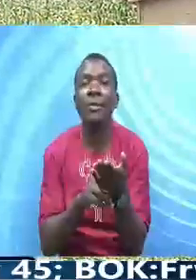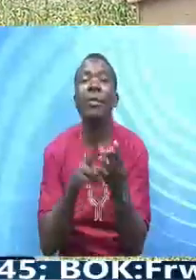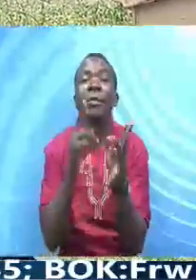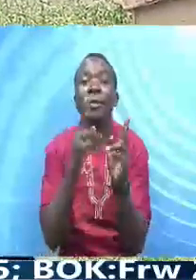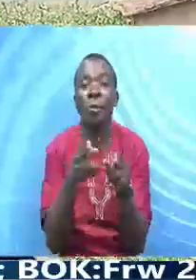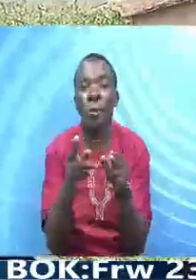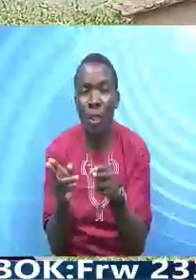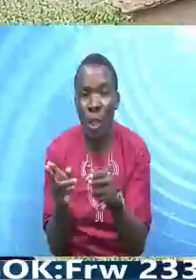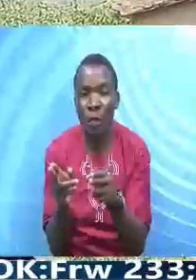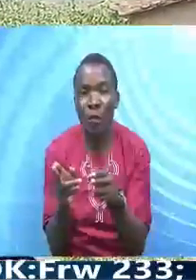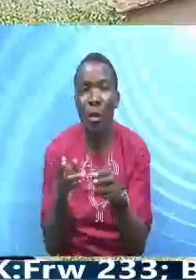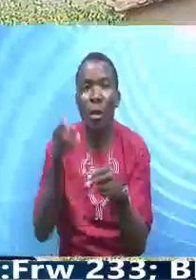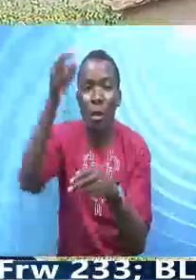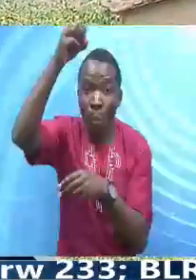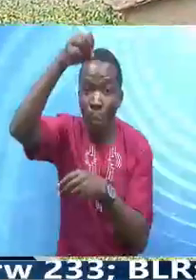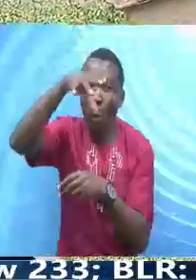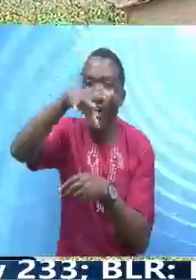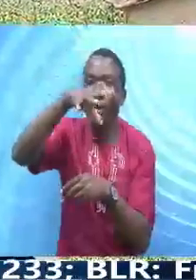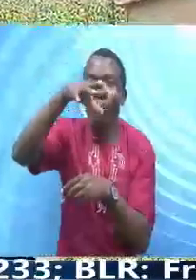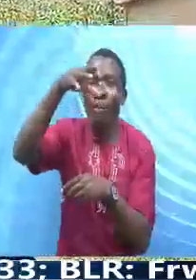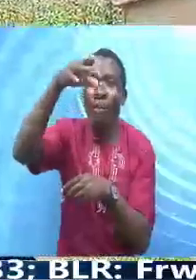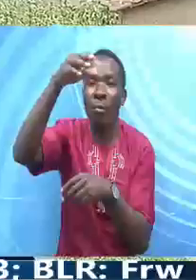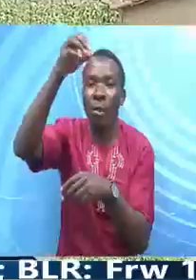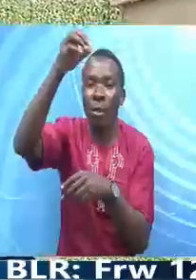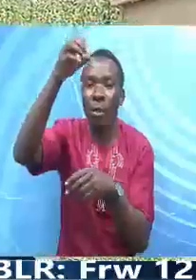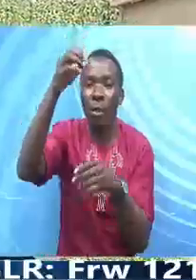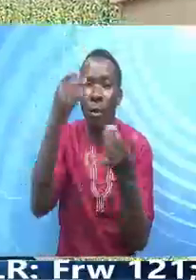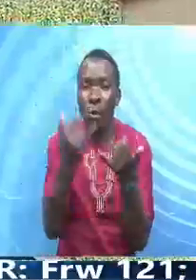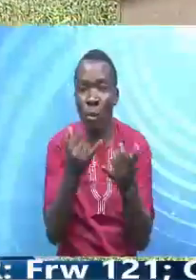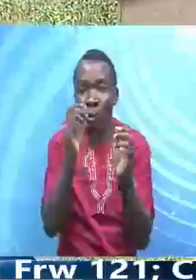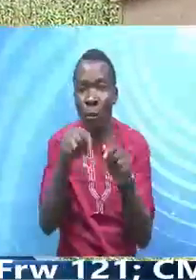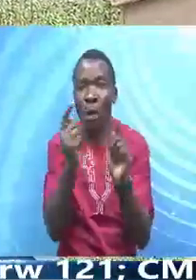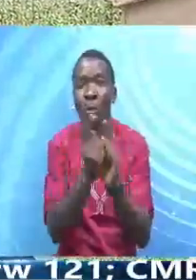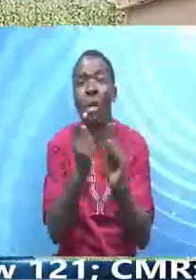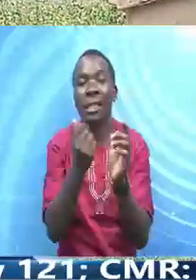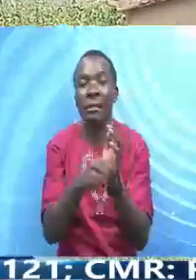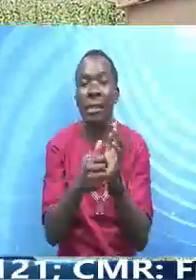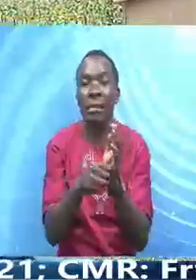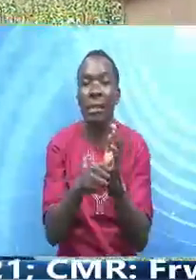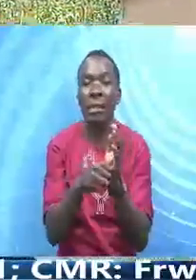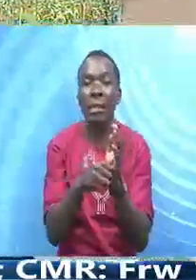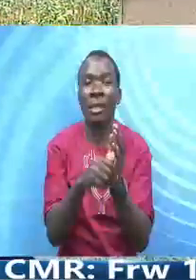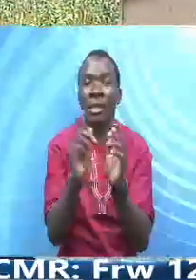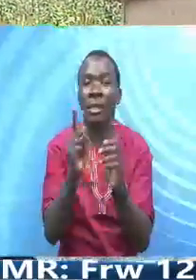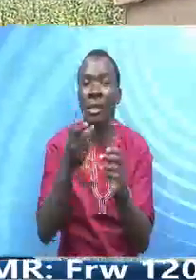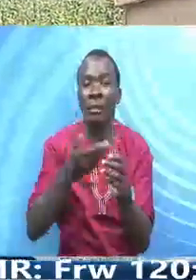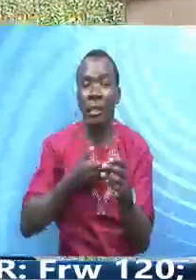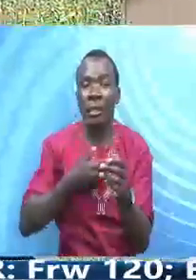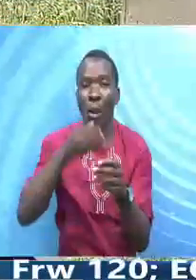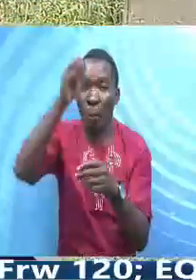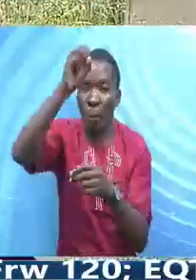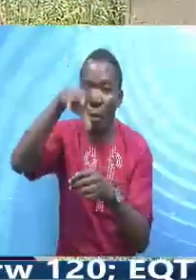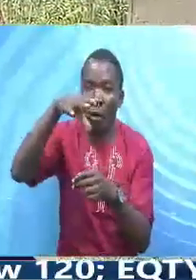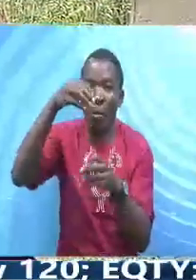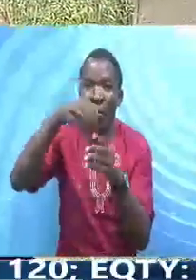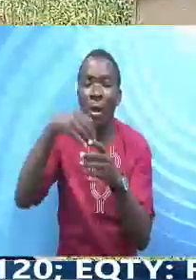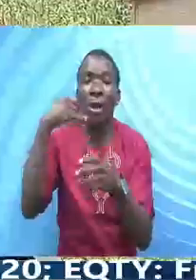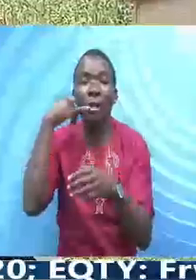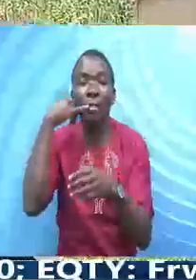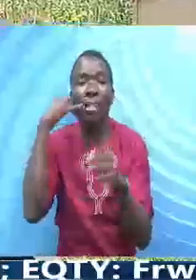n'ubundi amashanyarazi umuriro. Nk'ubu nshobora kugira ikibazo runaka ntafite umuriro kuri iyi fone ureba mfite,